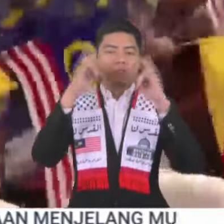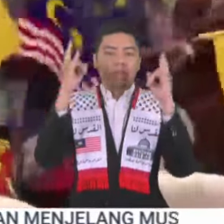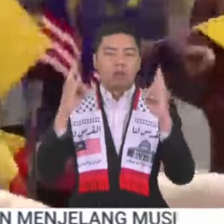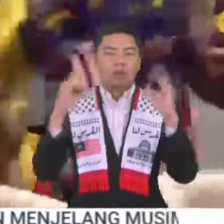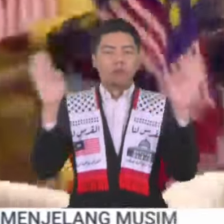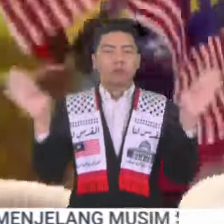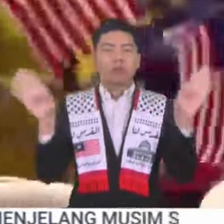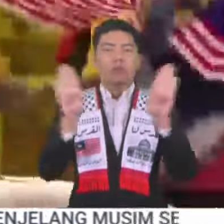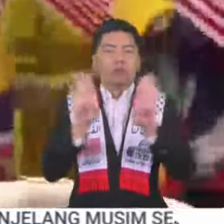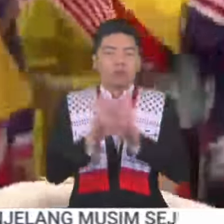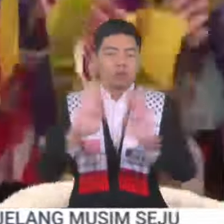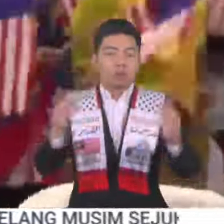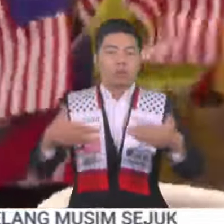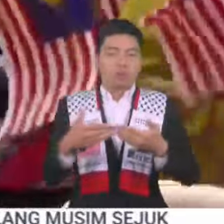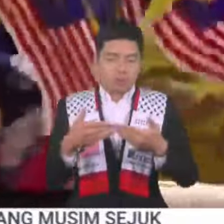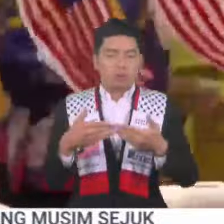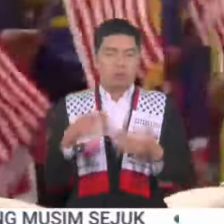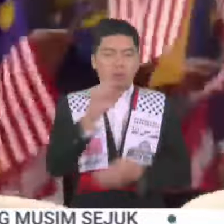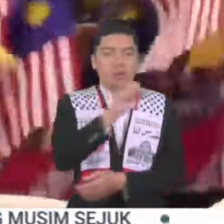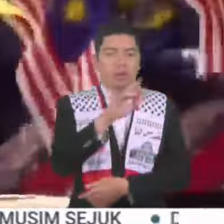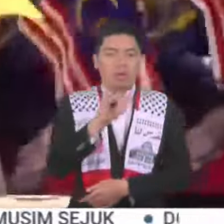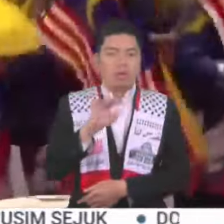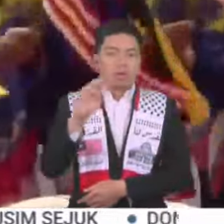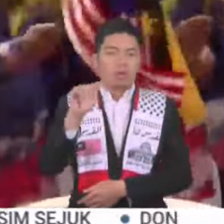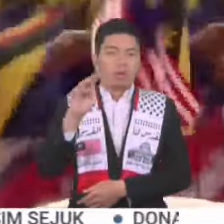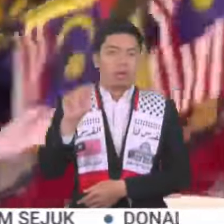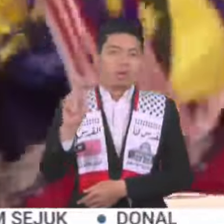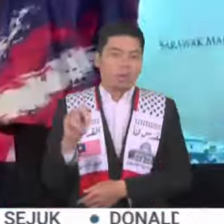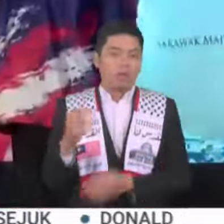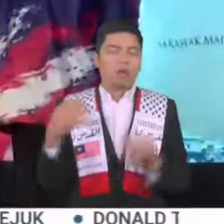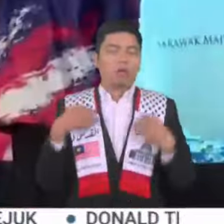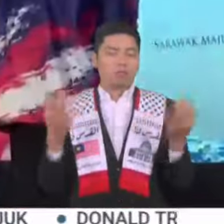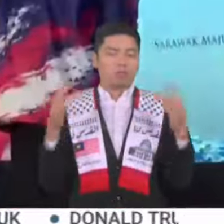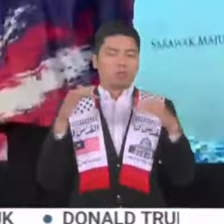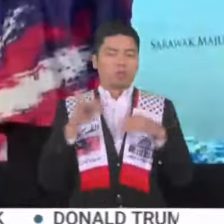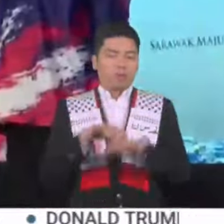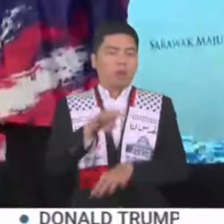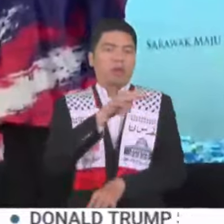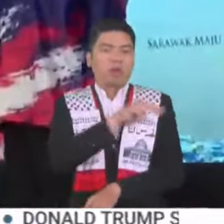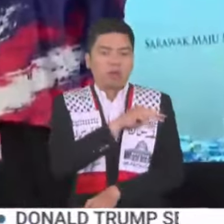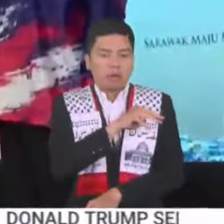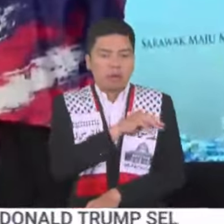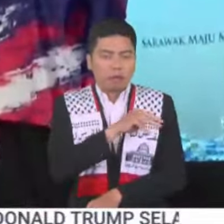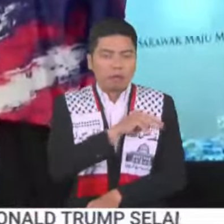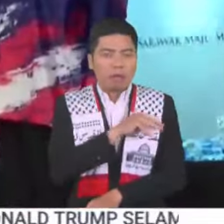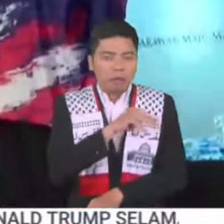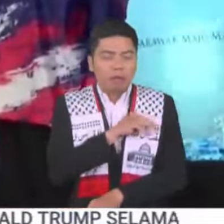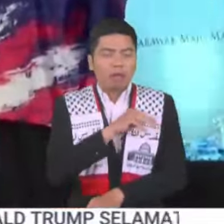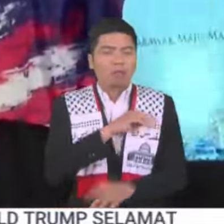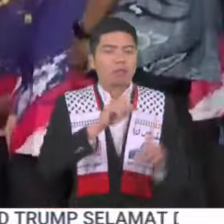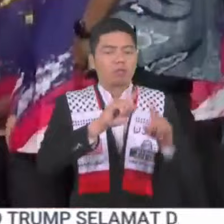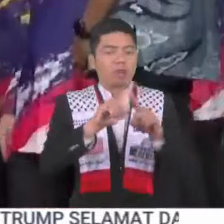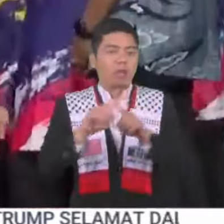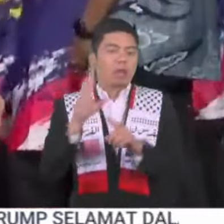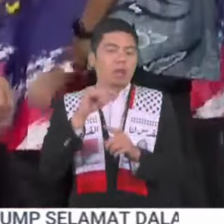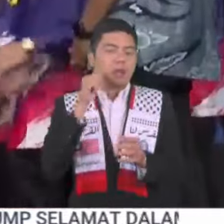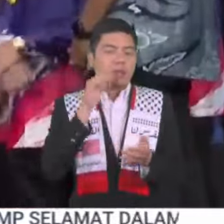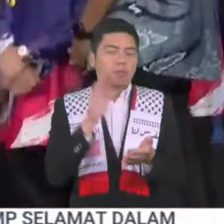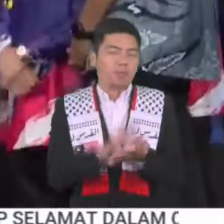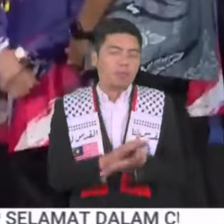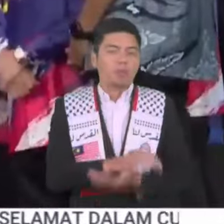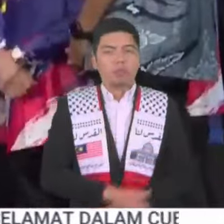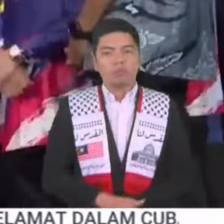Aman dan dihadiri Yang di-Pertua Negeri Tun Perhin Sri Wan Junadi Tuanku Jaafar serta isteri Tuh Puan Fauziah Muhammad